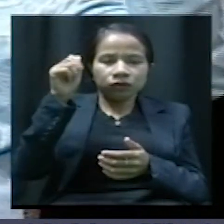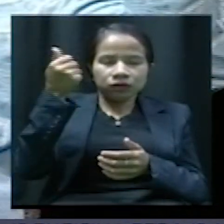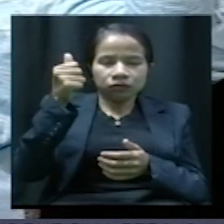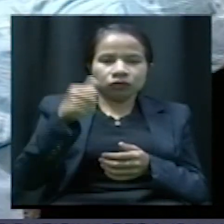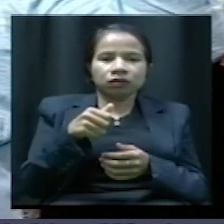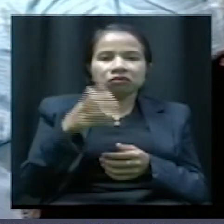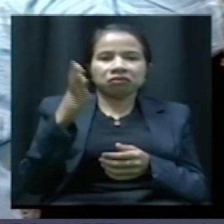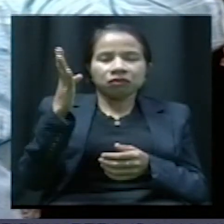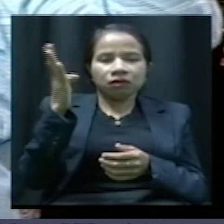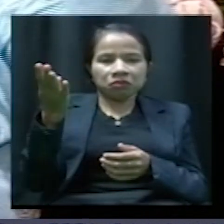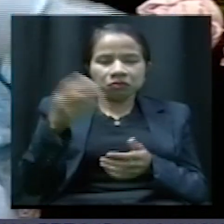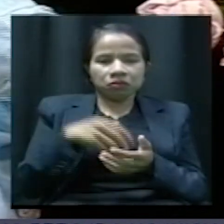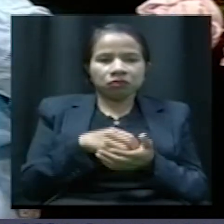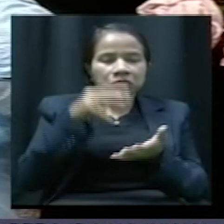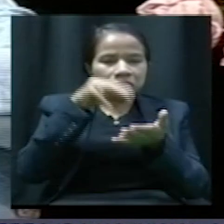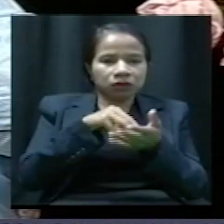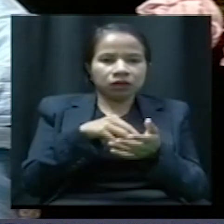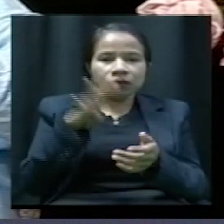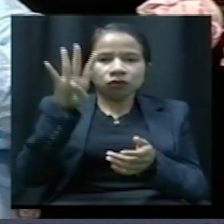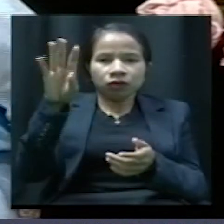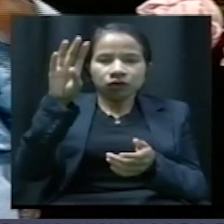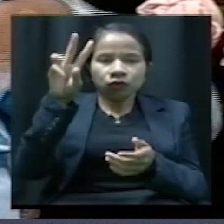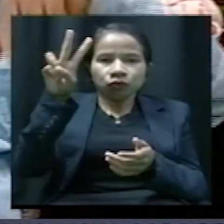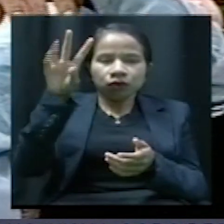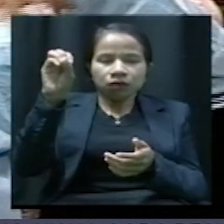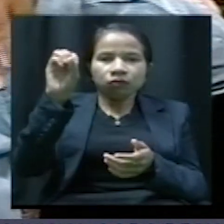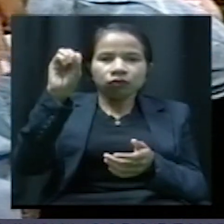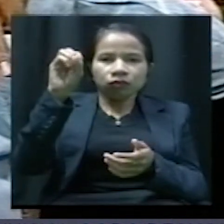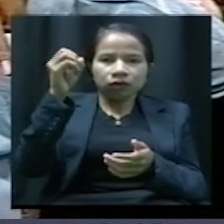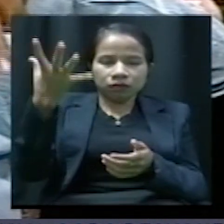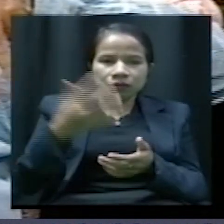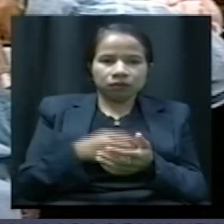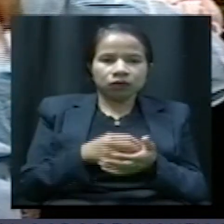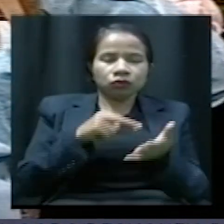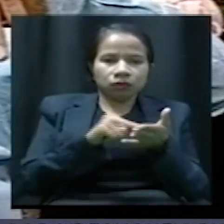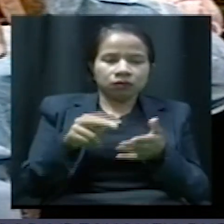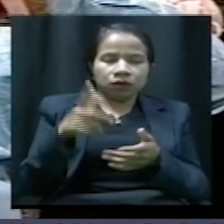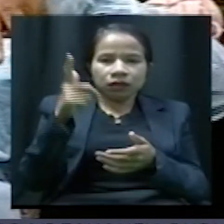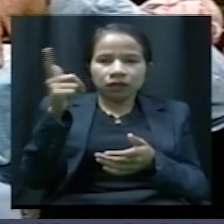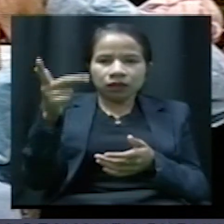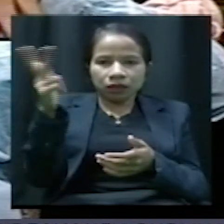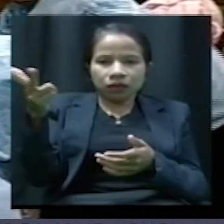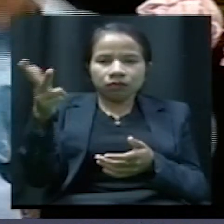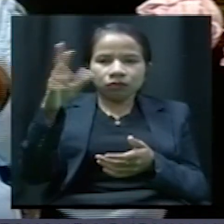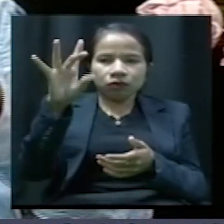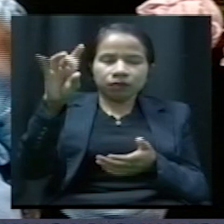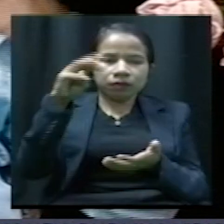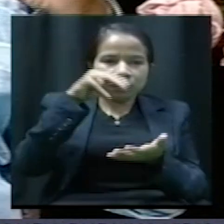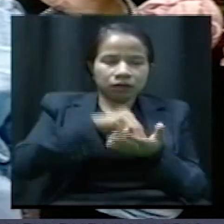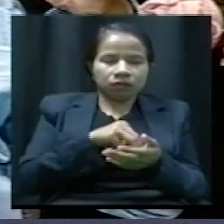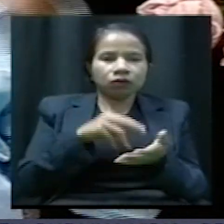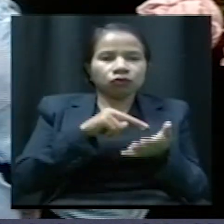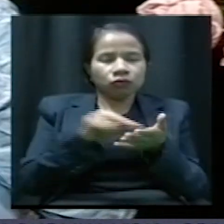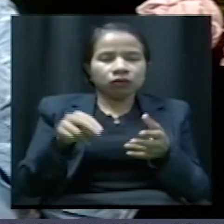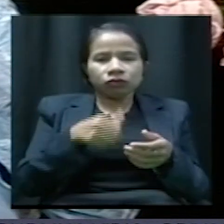depois ia census 2015 número mai ho 38.000 ne 118 ne agora número ida